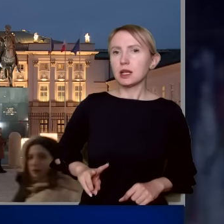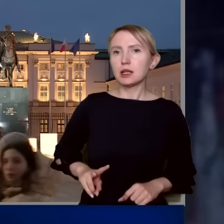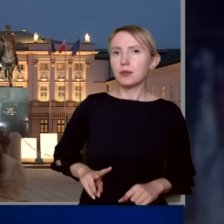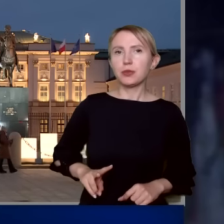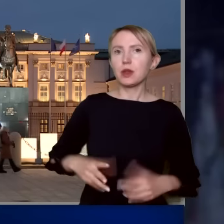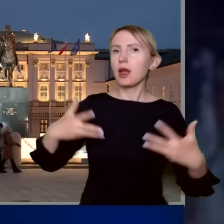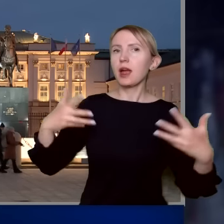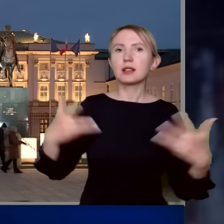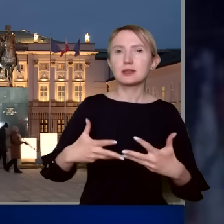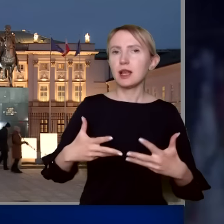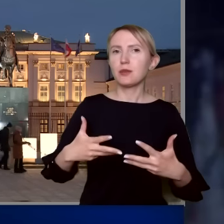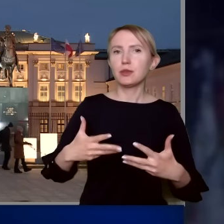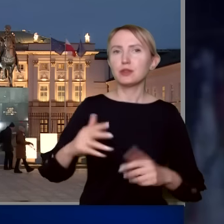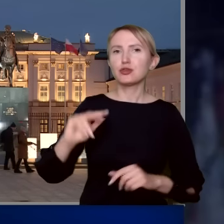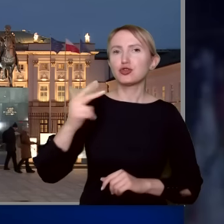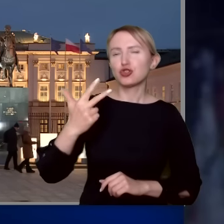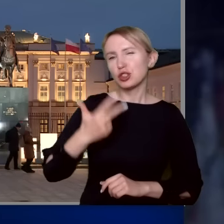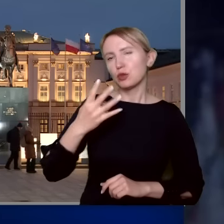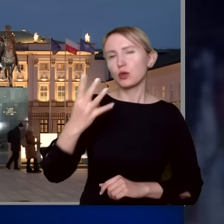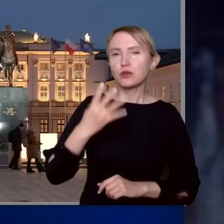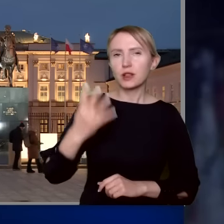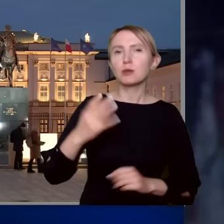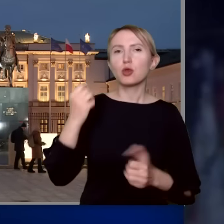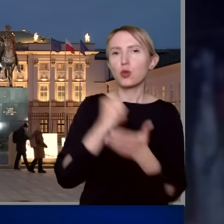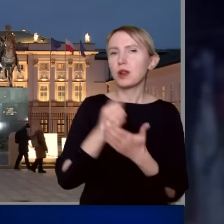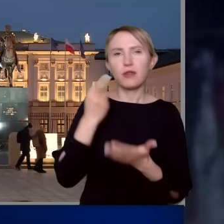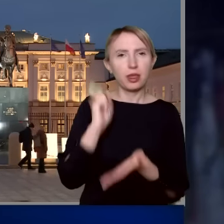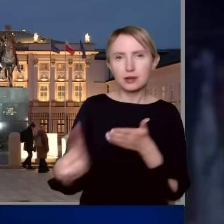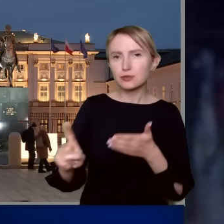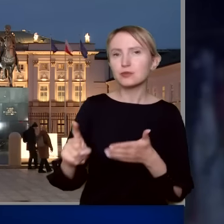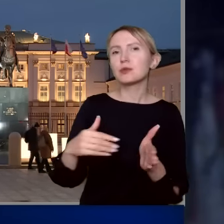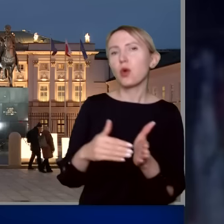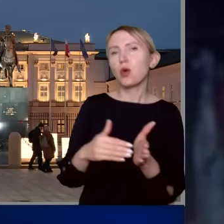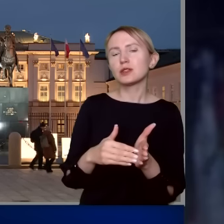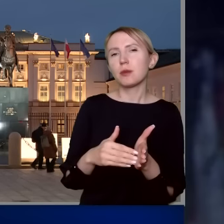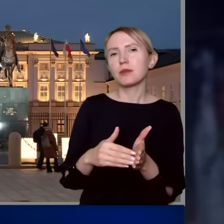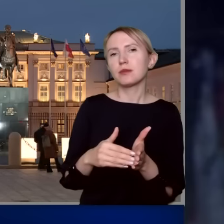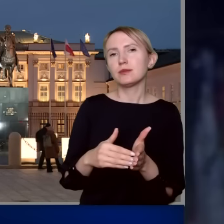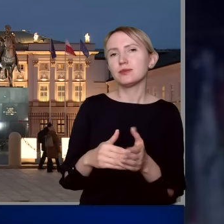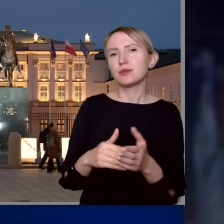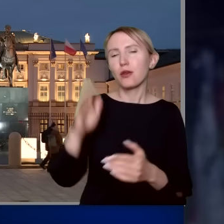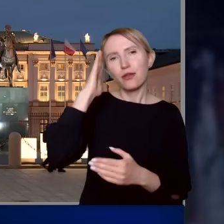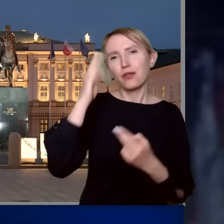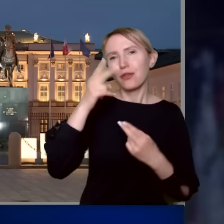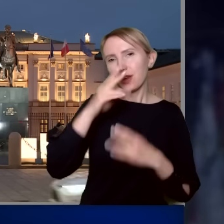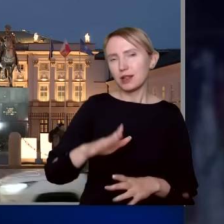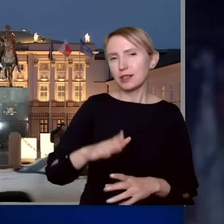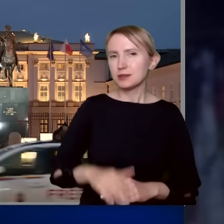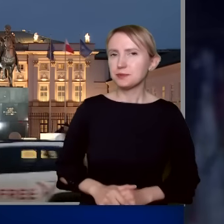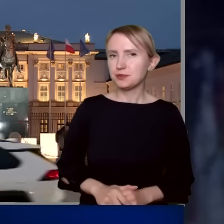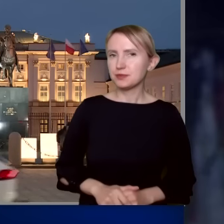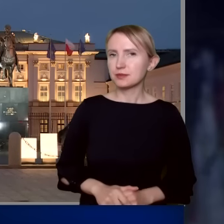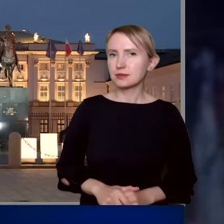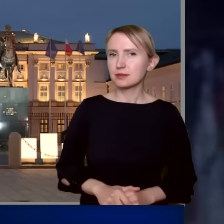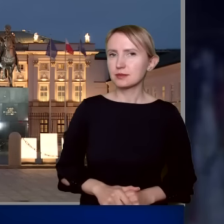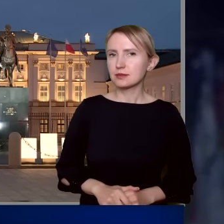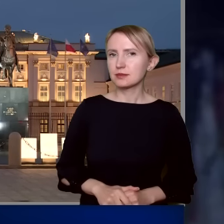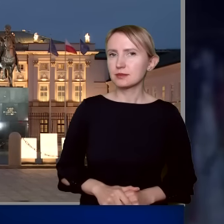na trzecim lub czwartym roku prawa, kiedy przechodzi do odpowiedniej wiedzy z prawa cywilnego